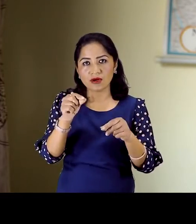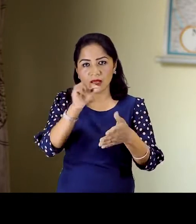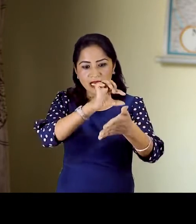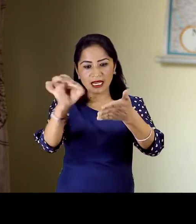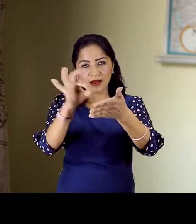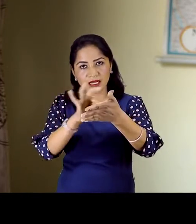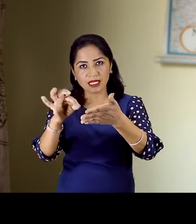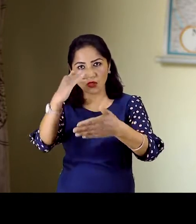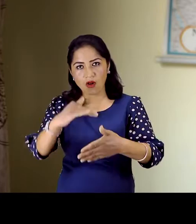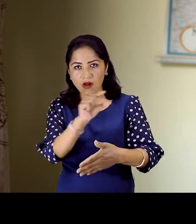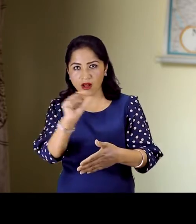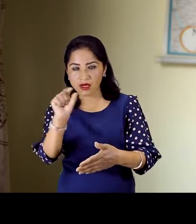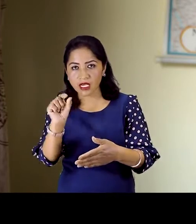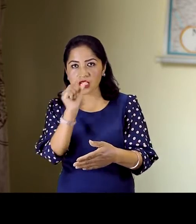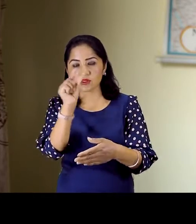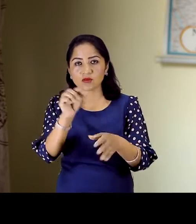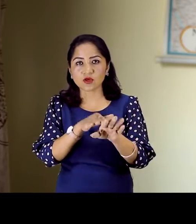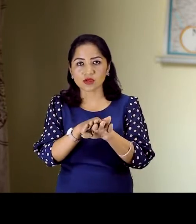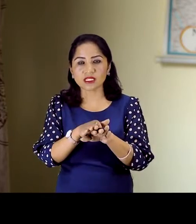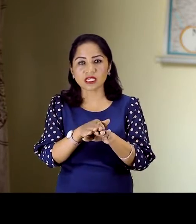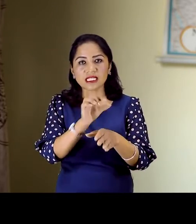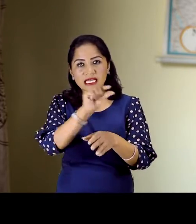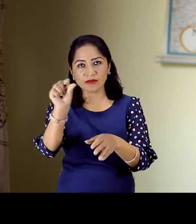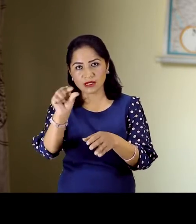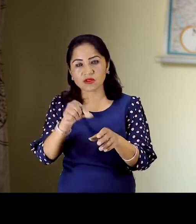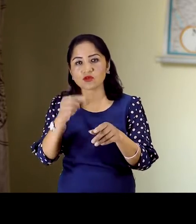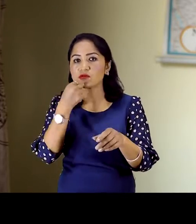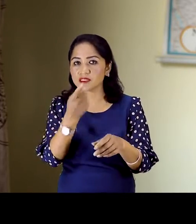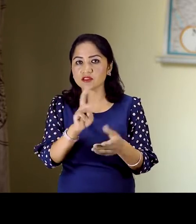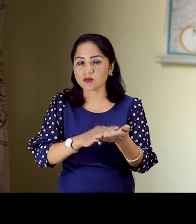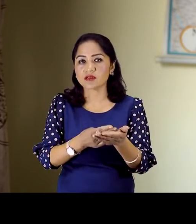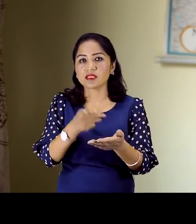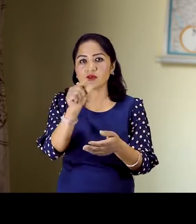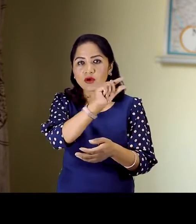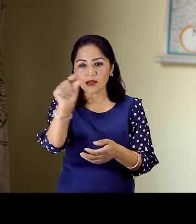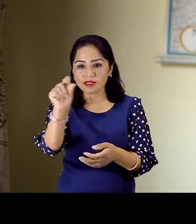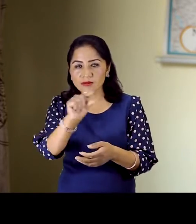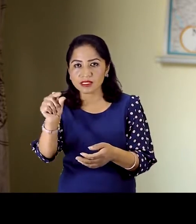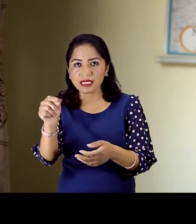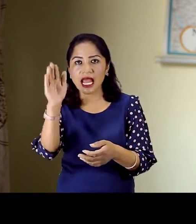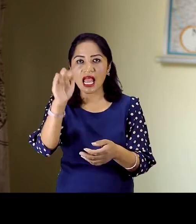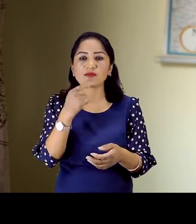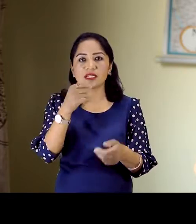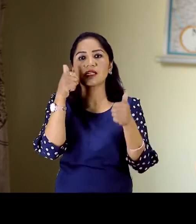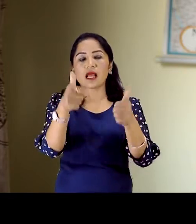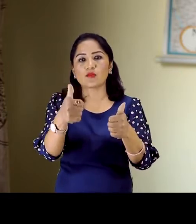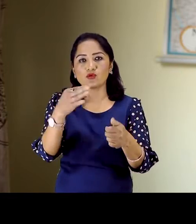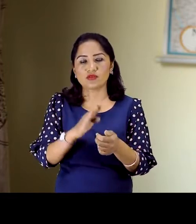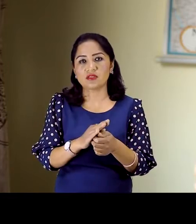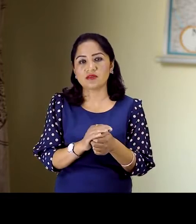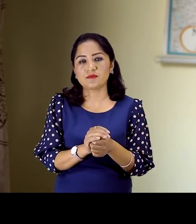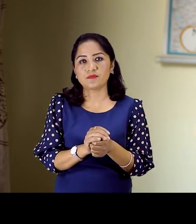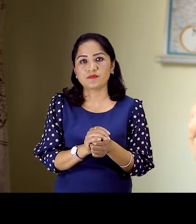ज़्याक, कचे पकॉसिन बसिश्ट आया, चीक चाल्वाए घ।ंटल,